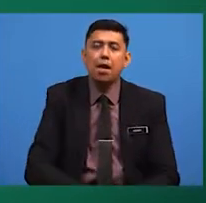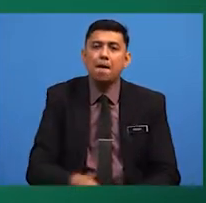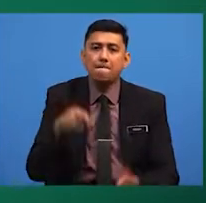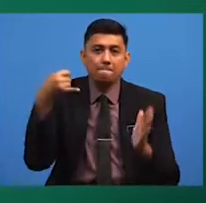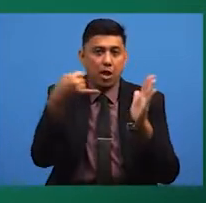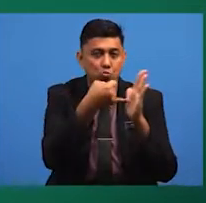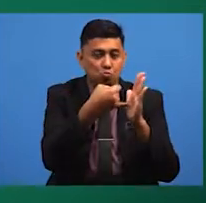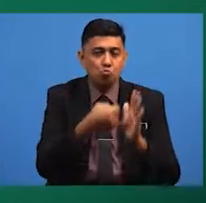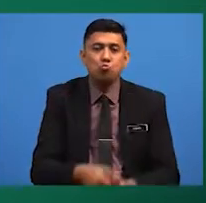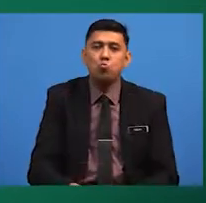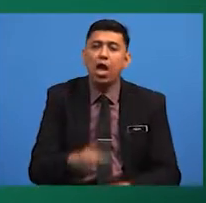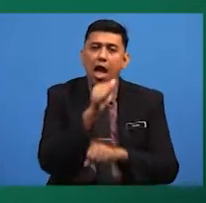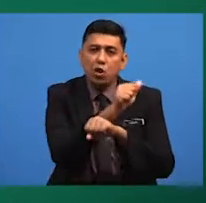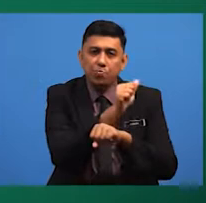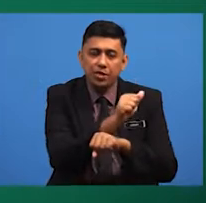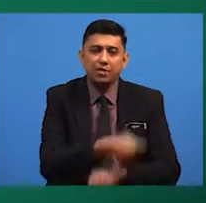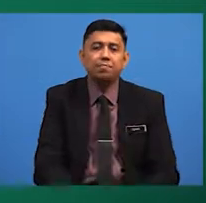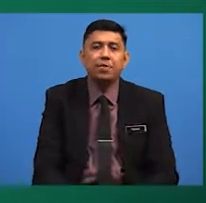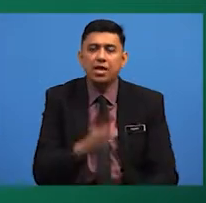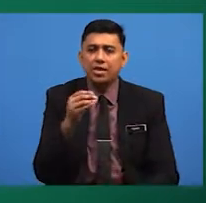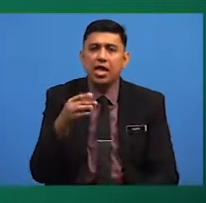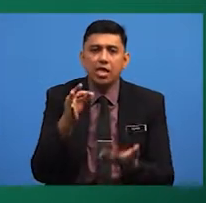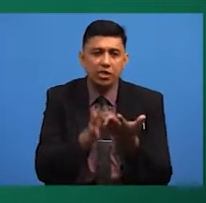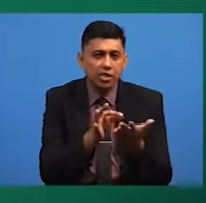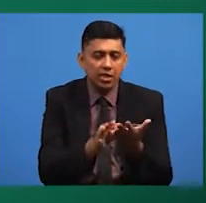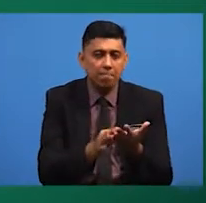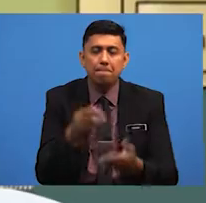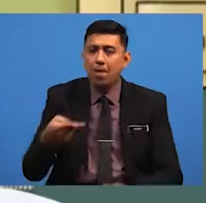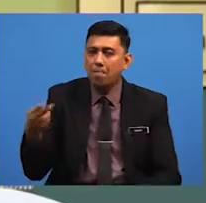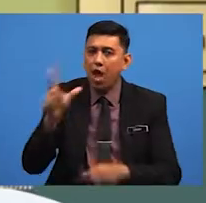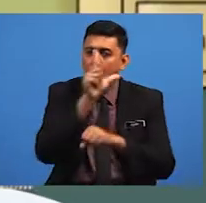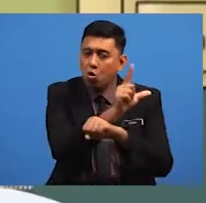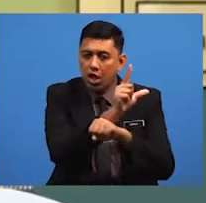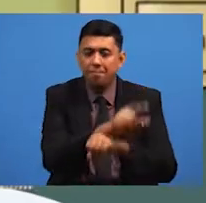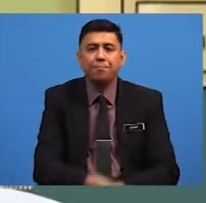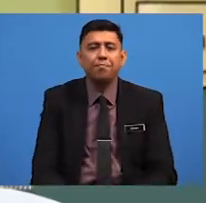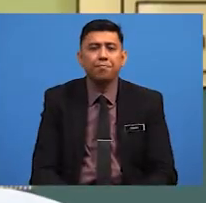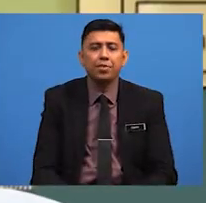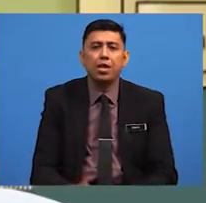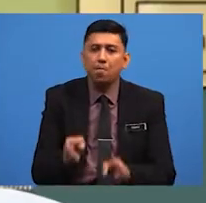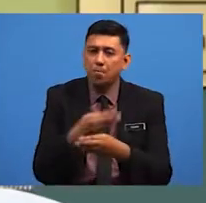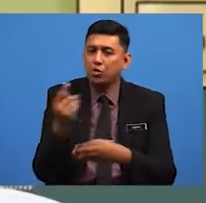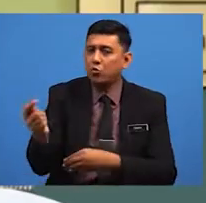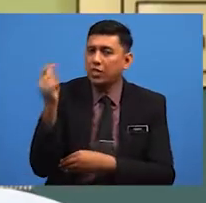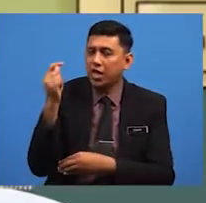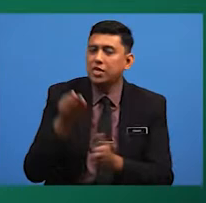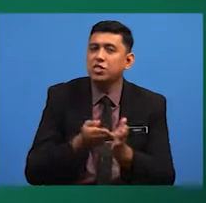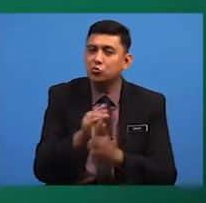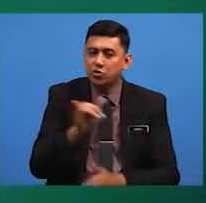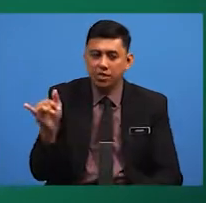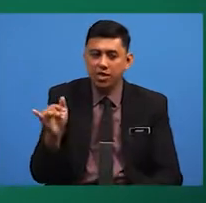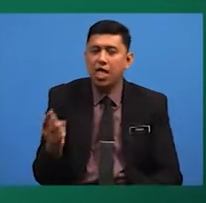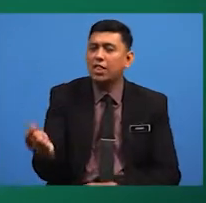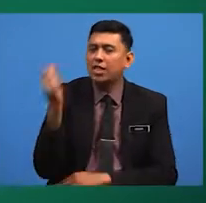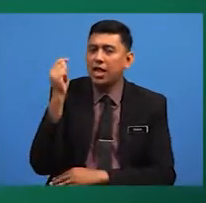aluminium syiling dan bahan-bahan Logam bentuk tenaga seterusnya ilah